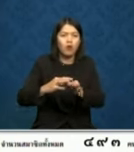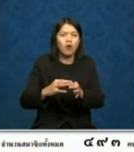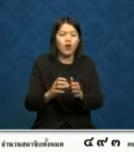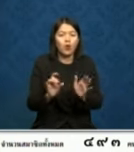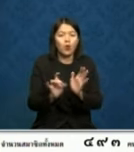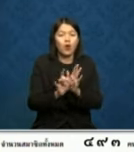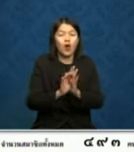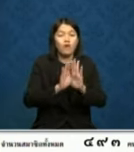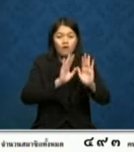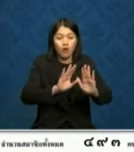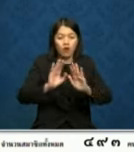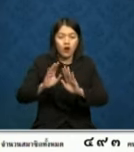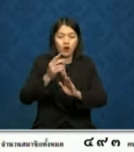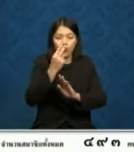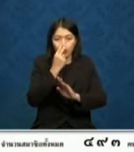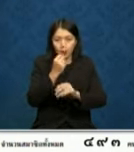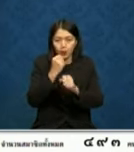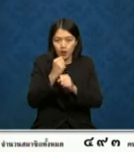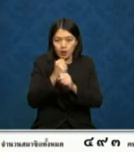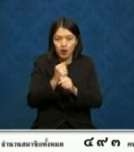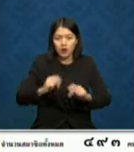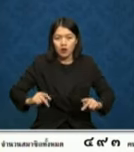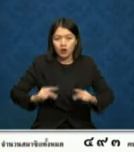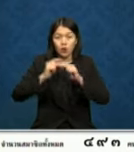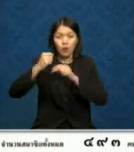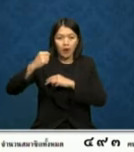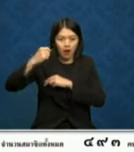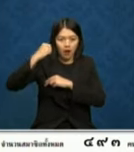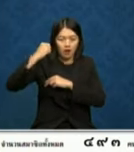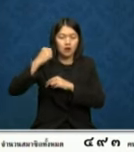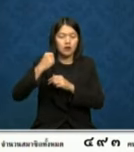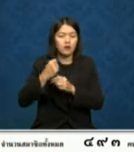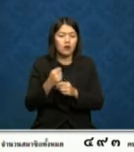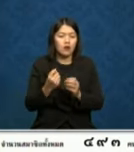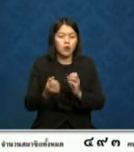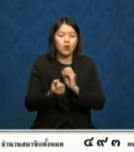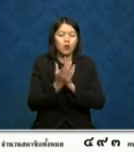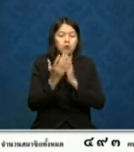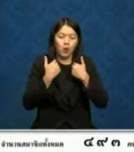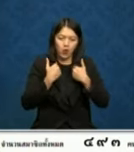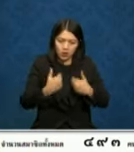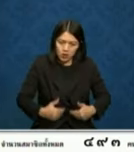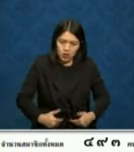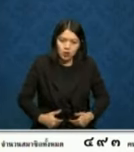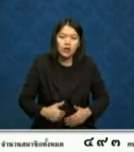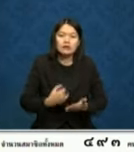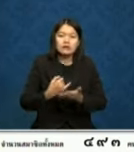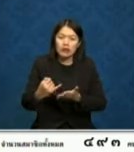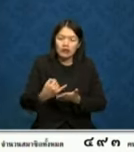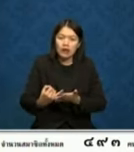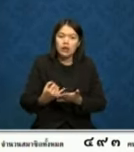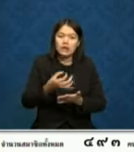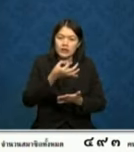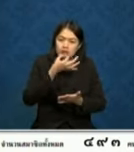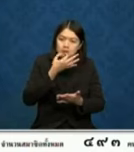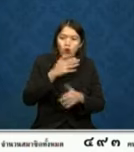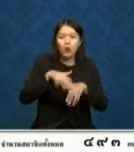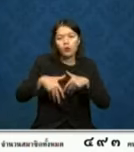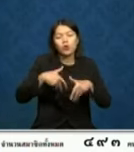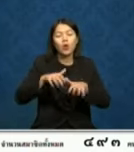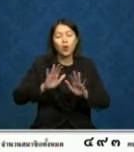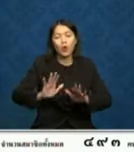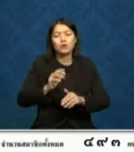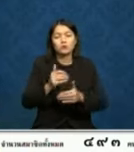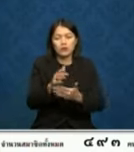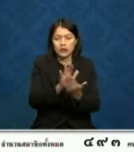คำนึงไว้เสมอว่าการทำงานของกระทรวงพลังงานมีผลต่อการใช้ชีวิตรายจ่ายและค่าของชีพของพี่น้องประชา